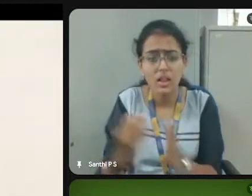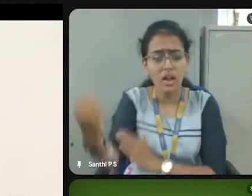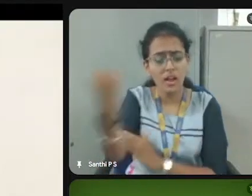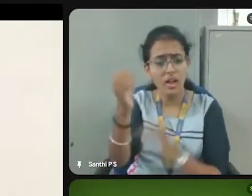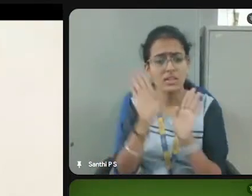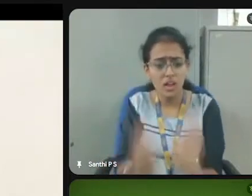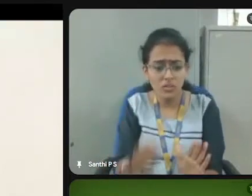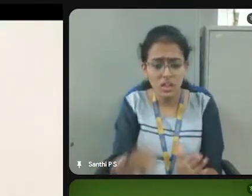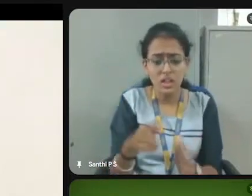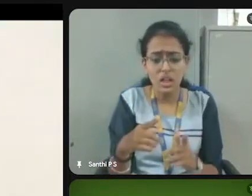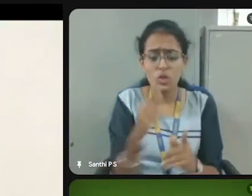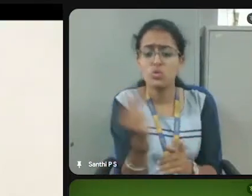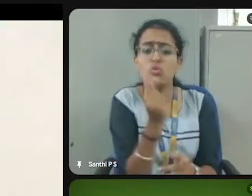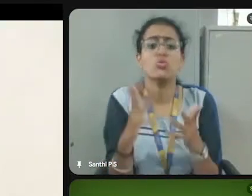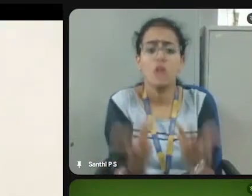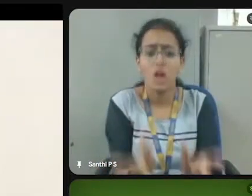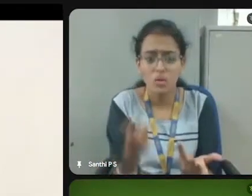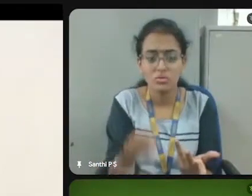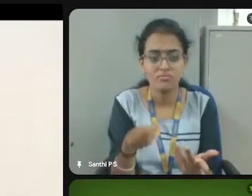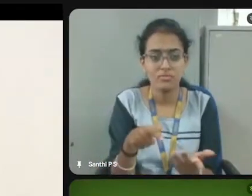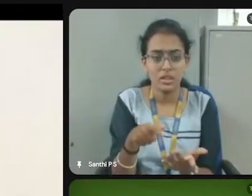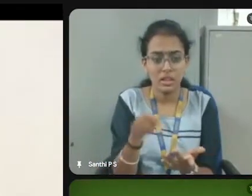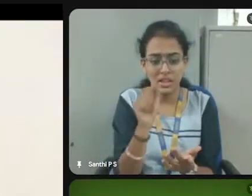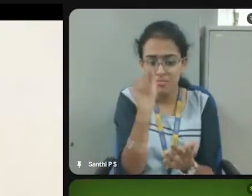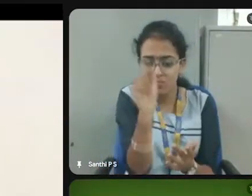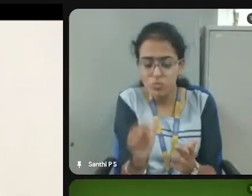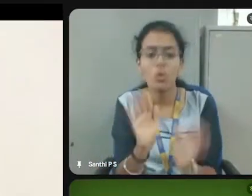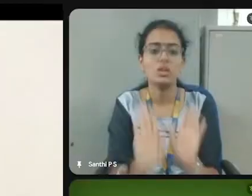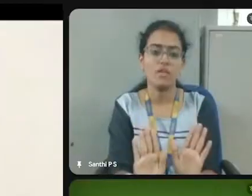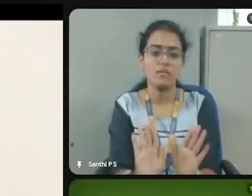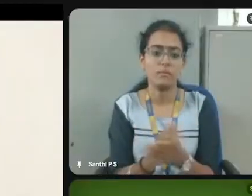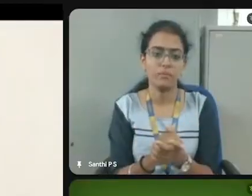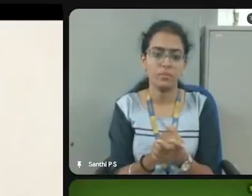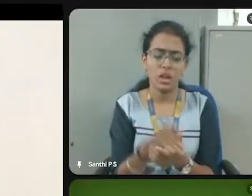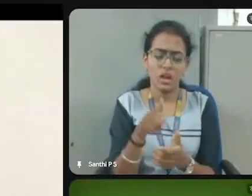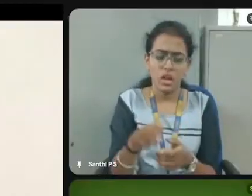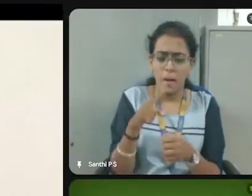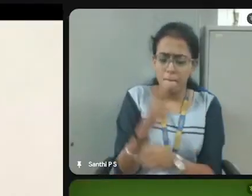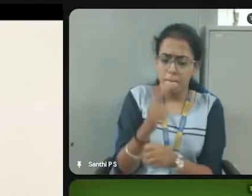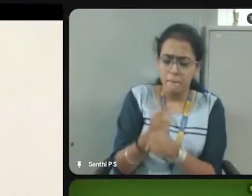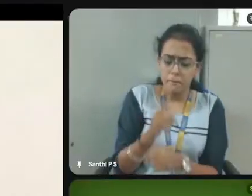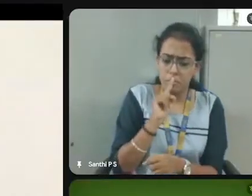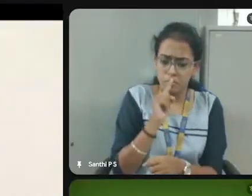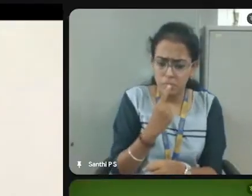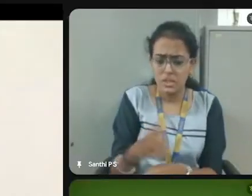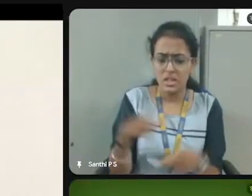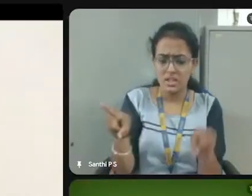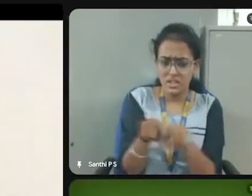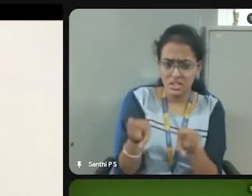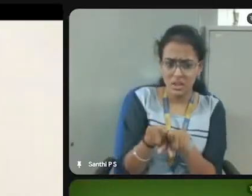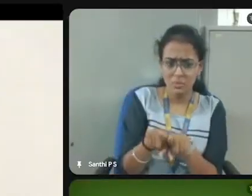അവകാശങ്ങളെല്ലാം എങ്ങനെ പ്രയോജനപ്പെടുത്താമെന്നും വ്യക്തമായി നിയമത്തിൽ പറഞ്ഞിട്ടുണ്ട്. അപ്പോൾ മാം പറഞ്ഞതുപോലെ അങ്ങനെയുള്ള